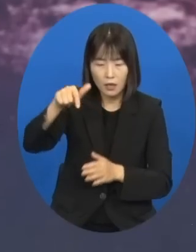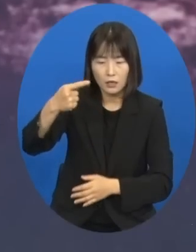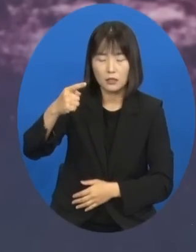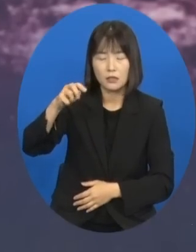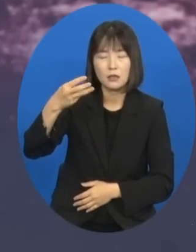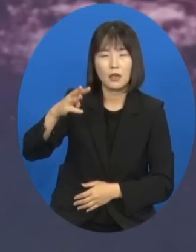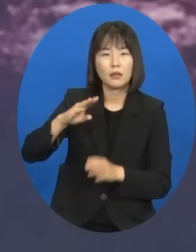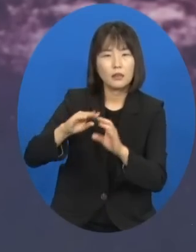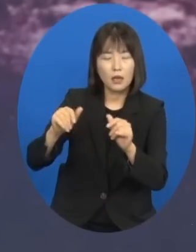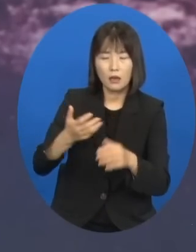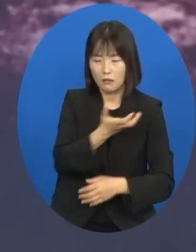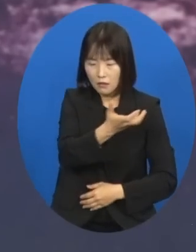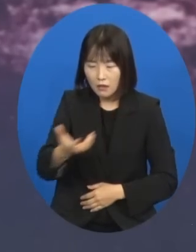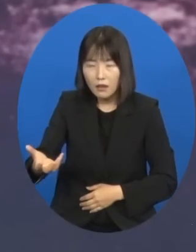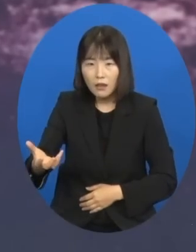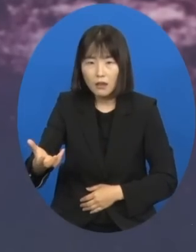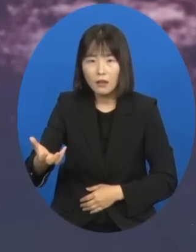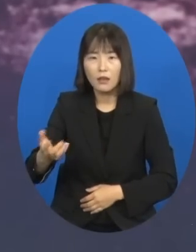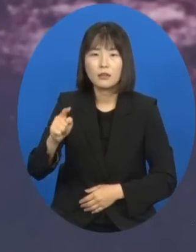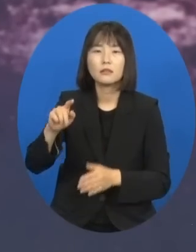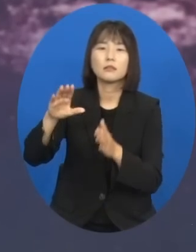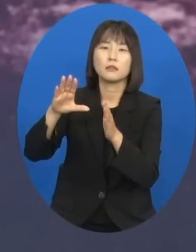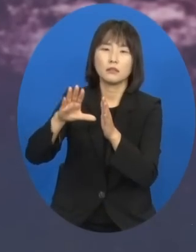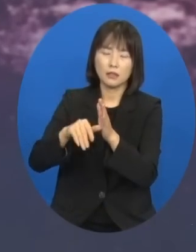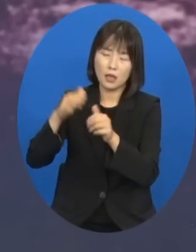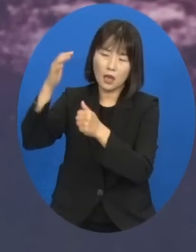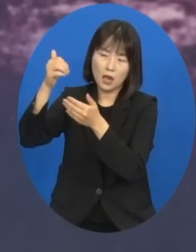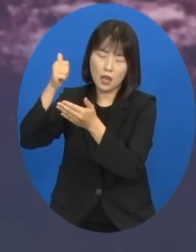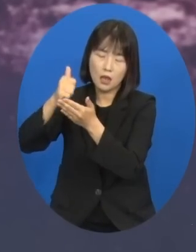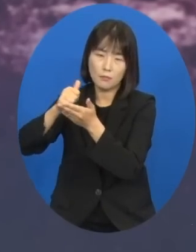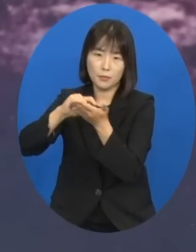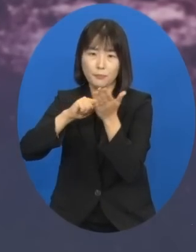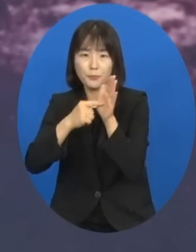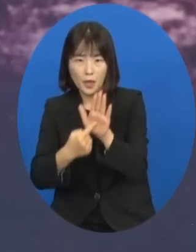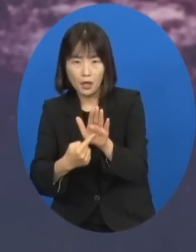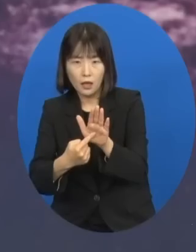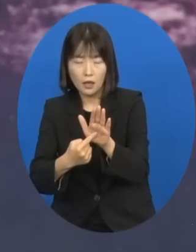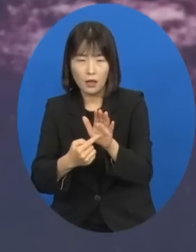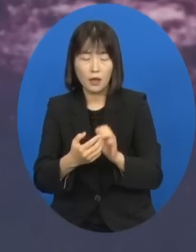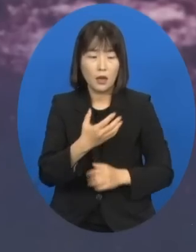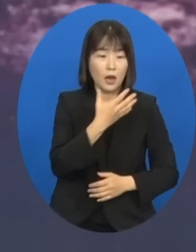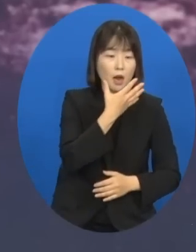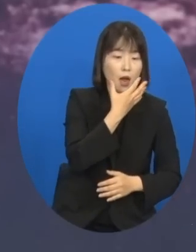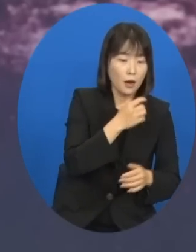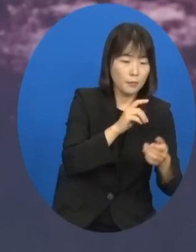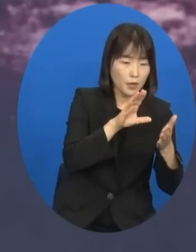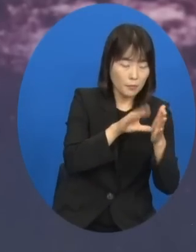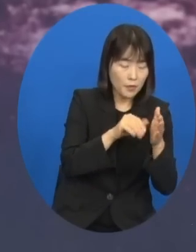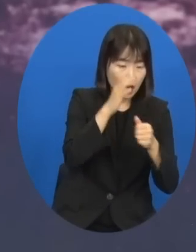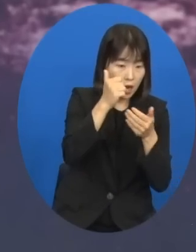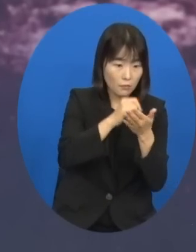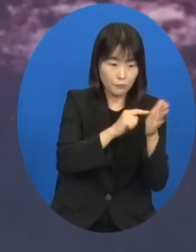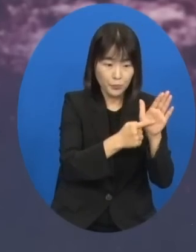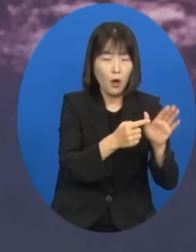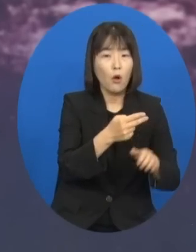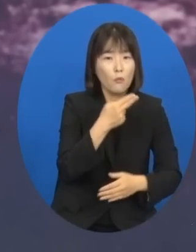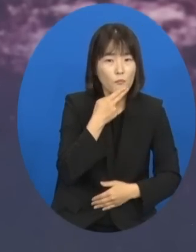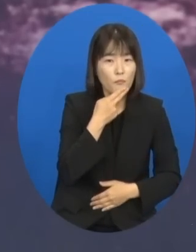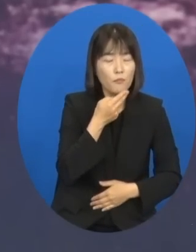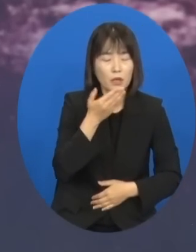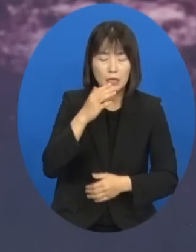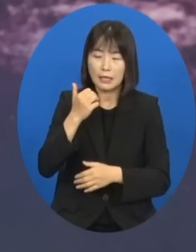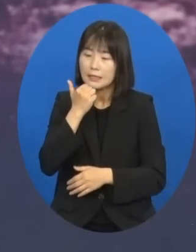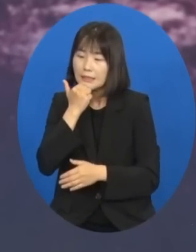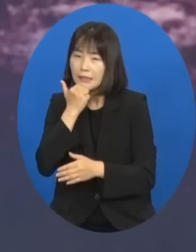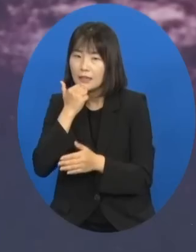2절에 보니까 그때 하나님께서 이삭에게 나타나세요. 아브라함 때는 나타나진 않으셨어요. 근데 이번에는 이삭에게는